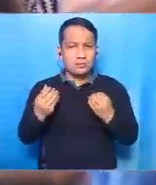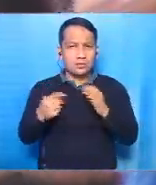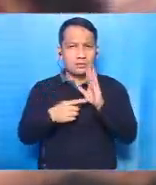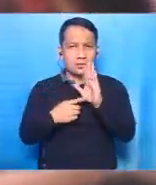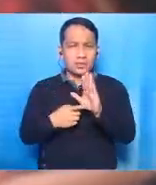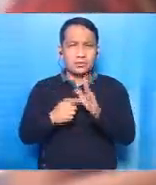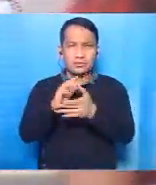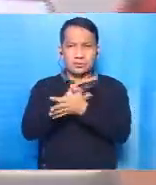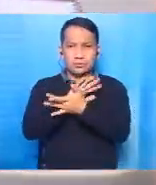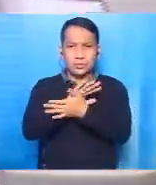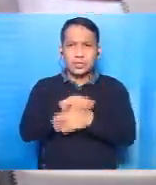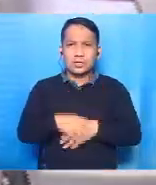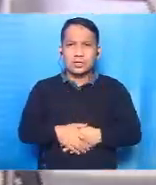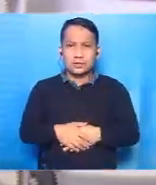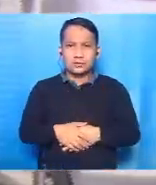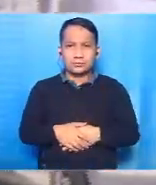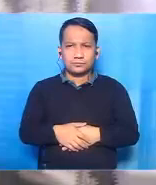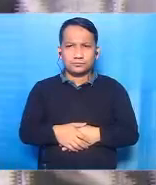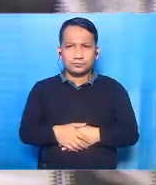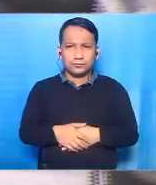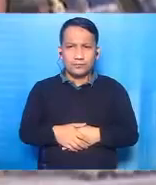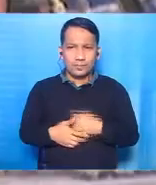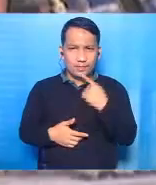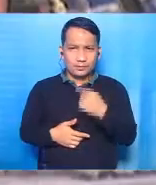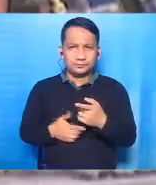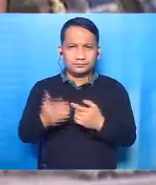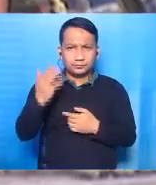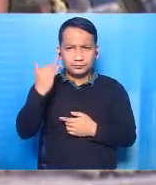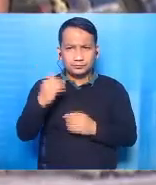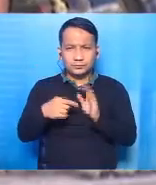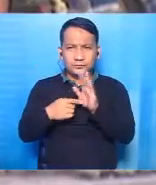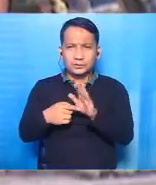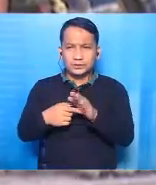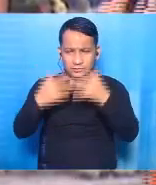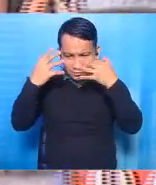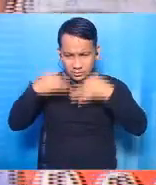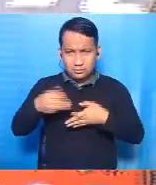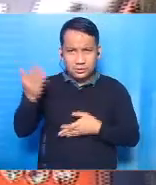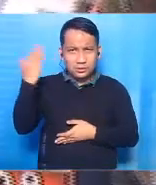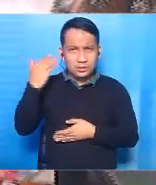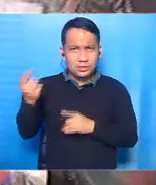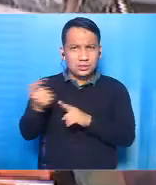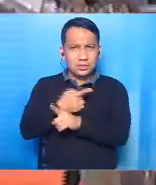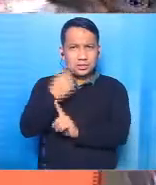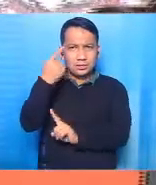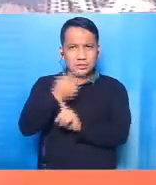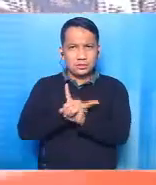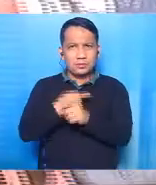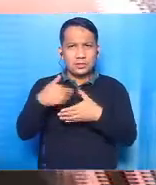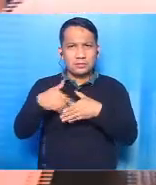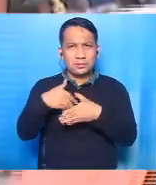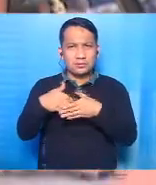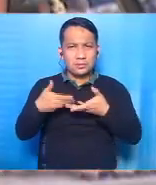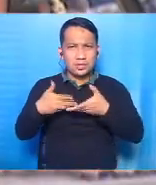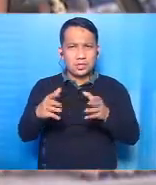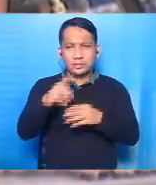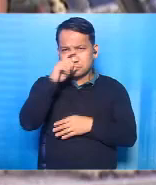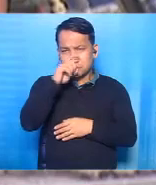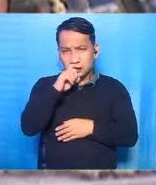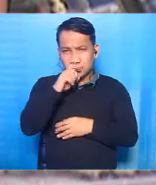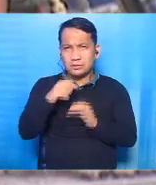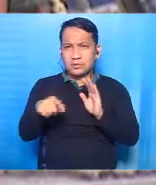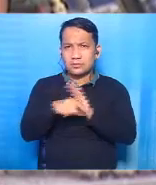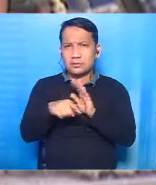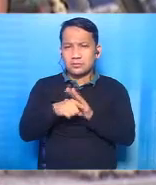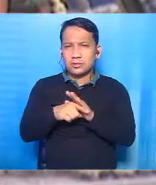kaso ng COVID-19. Pagkambyo ito sa desisyon nila noong nakaraang buwan, naluluwagan na ang age restrictions